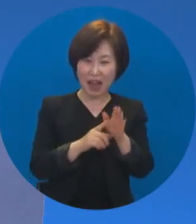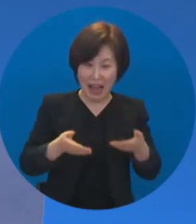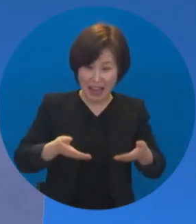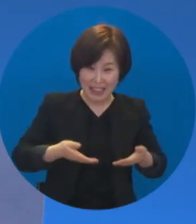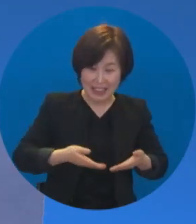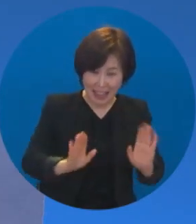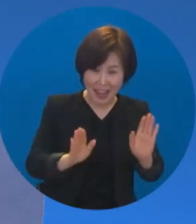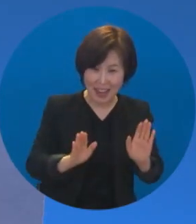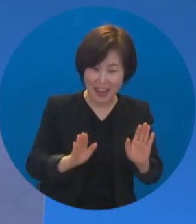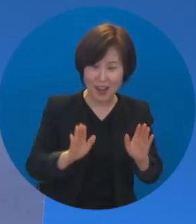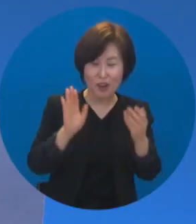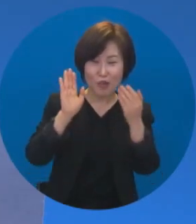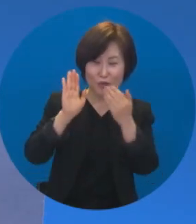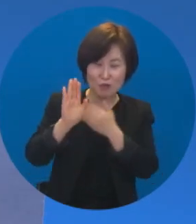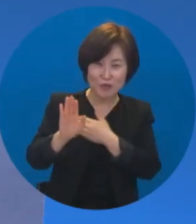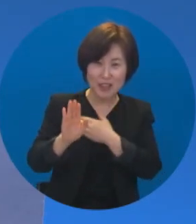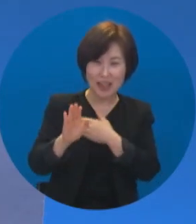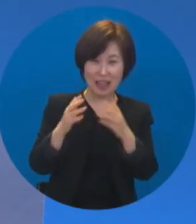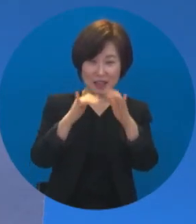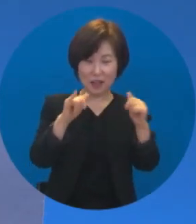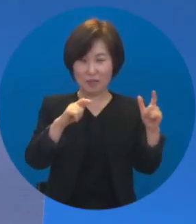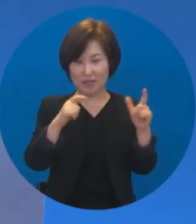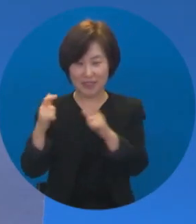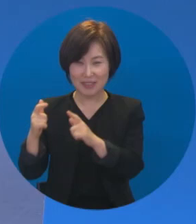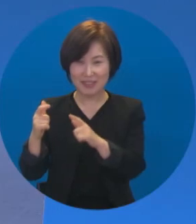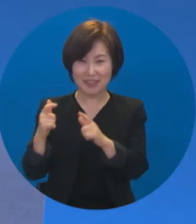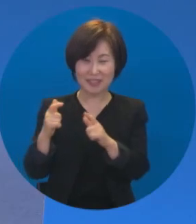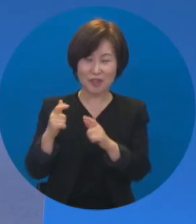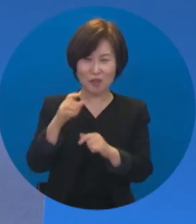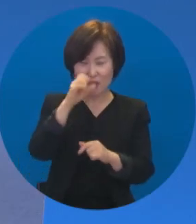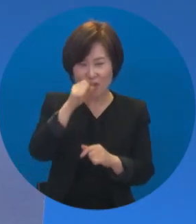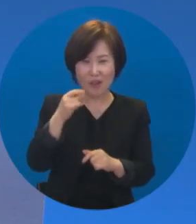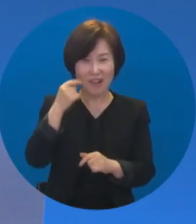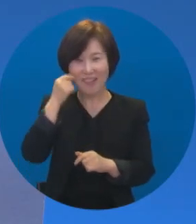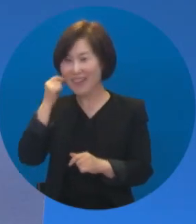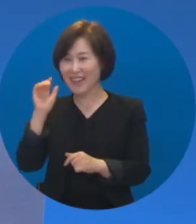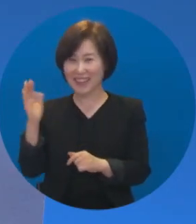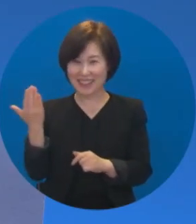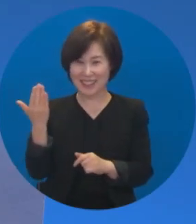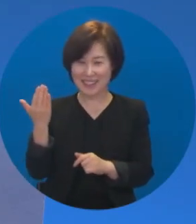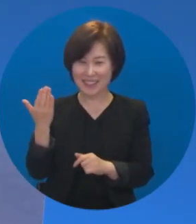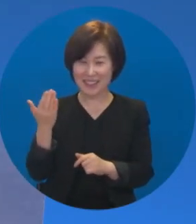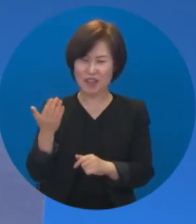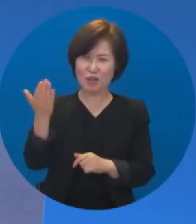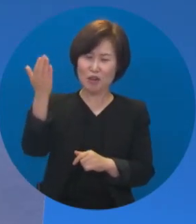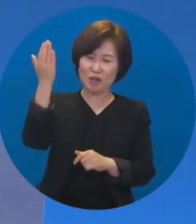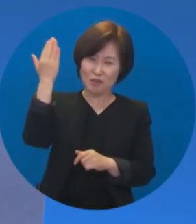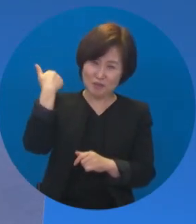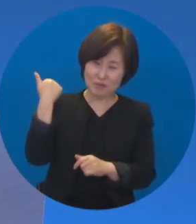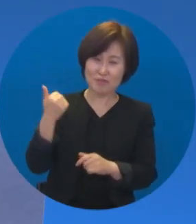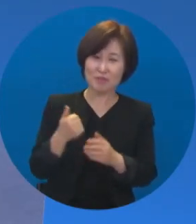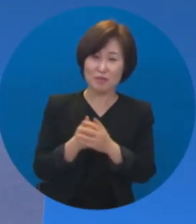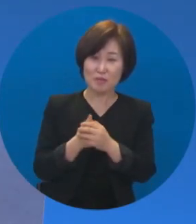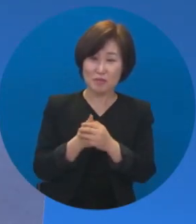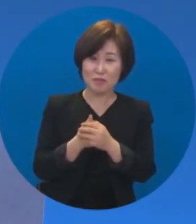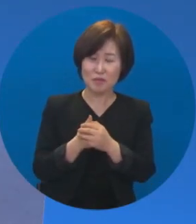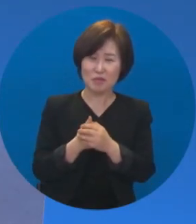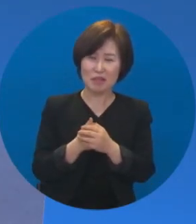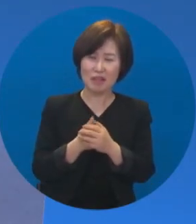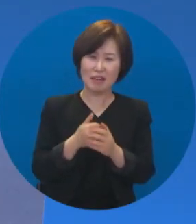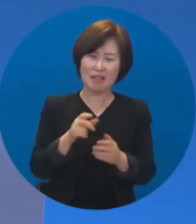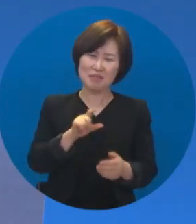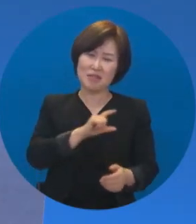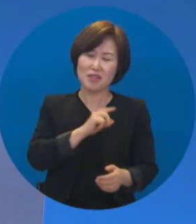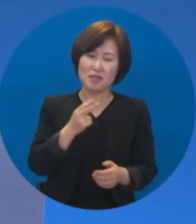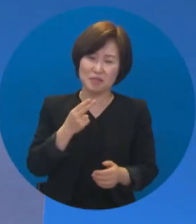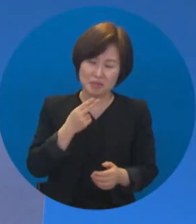많은 사람들이 그 노래를 좋아하시게 된 거예요. 점점점 무명의 싱어였던 저의 이야기를 듣고 싶어하는 사람들이 생겨나고,